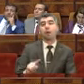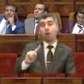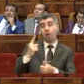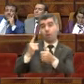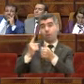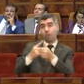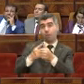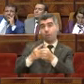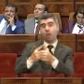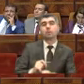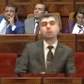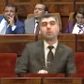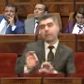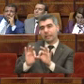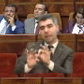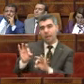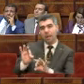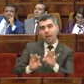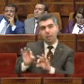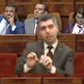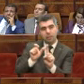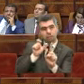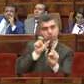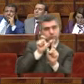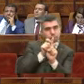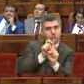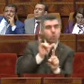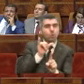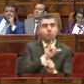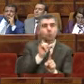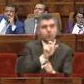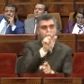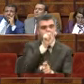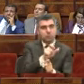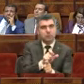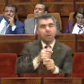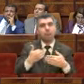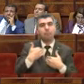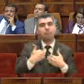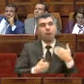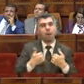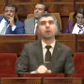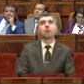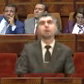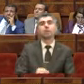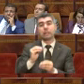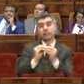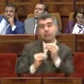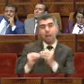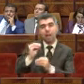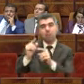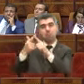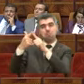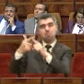تدبير اتخاذ تدابير مناسبة من أجل استهداف مباشر للأشخاص في وضعية إعاقة، الرفع من الغلاف المالي